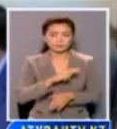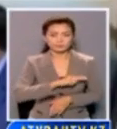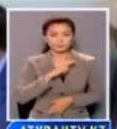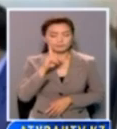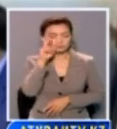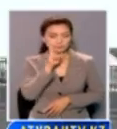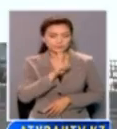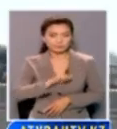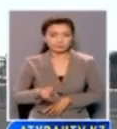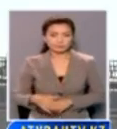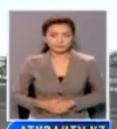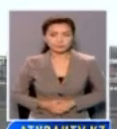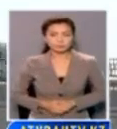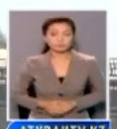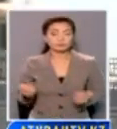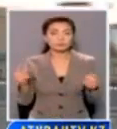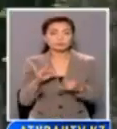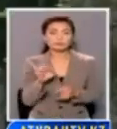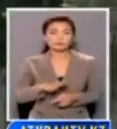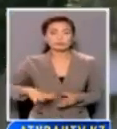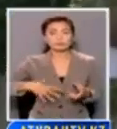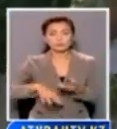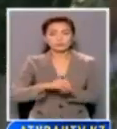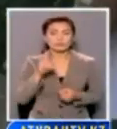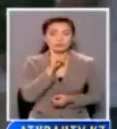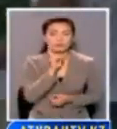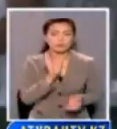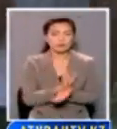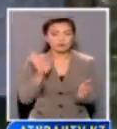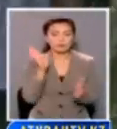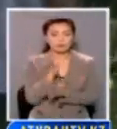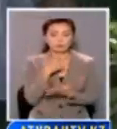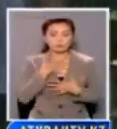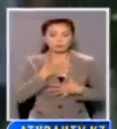асатыны белгісіз. Бір анығы, атыраулықтарға